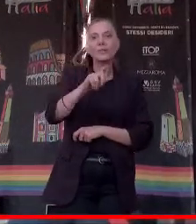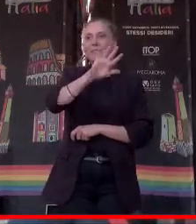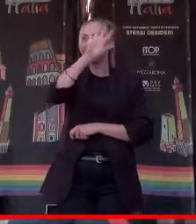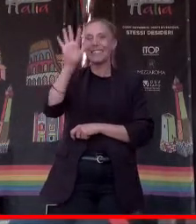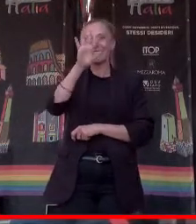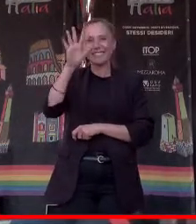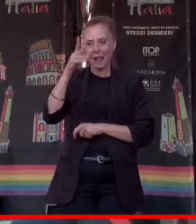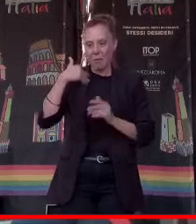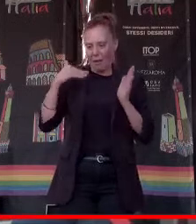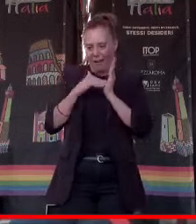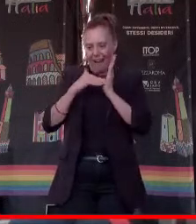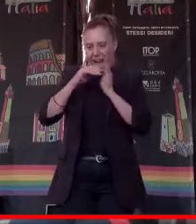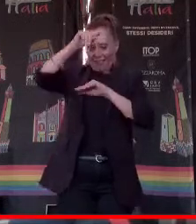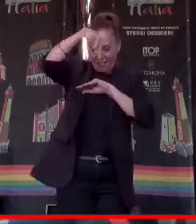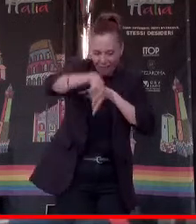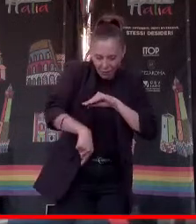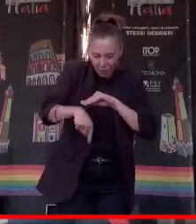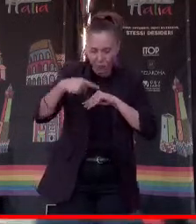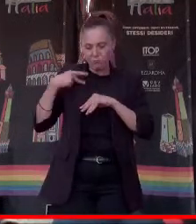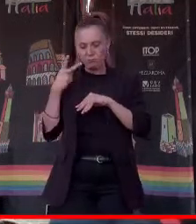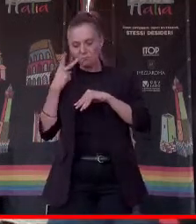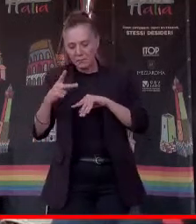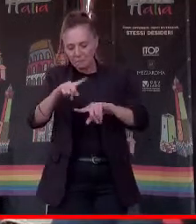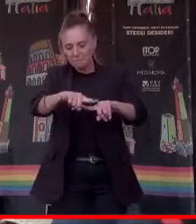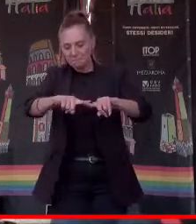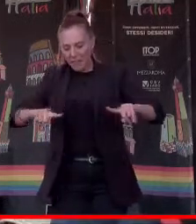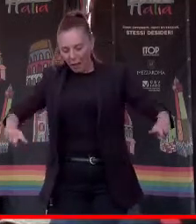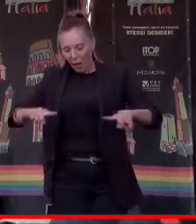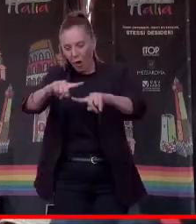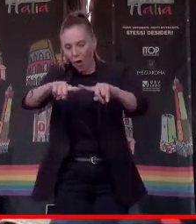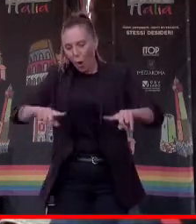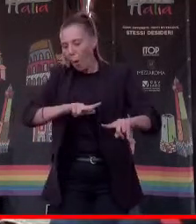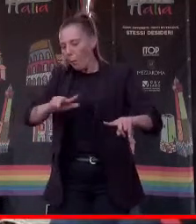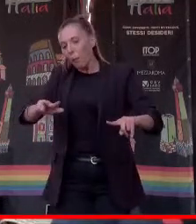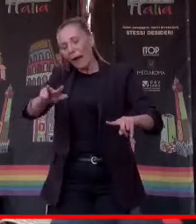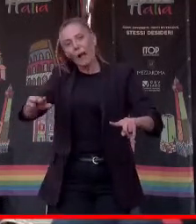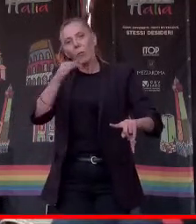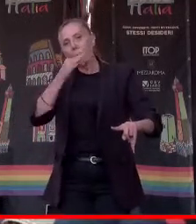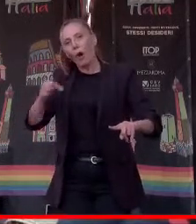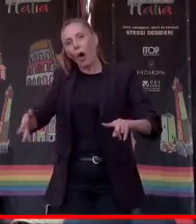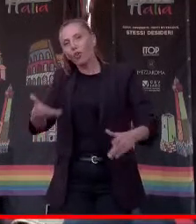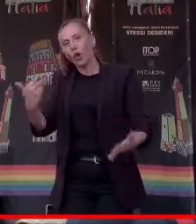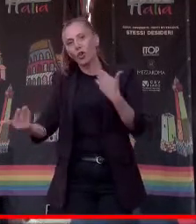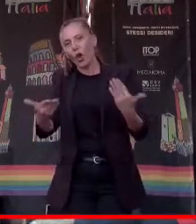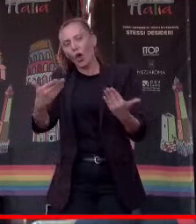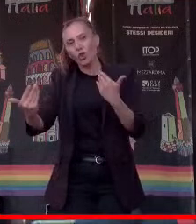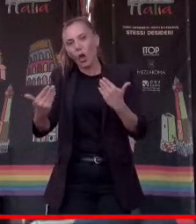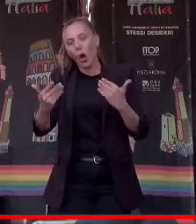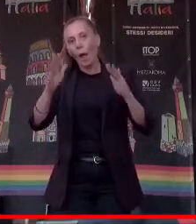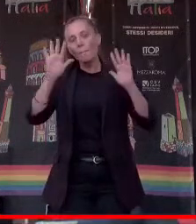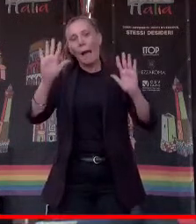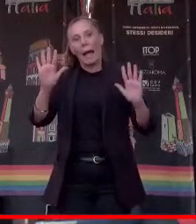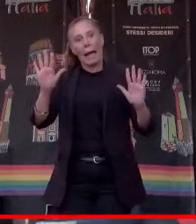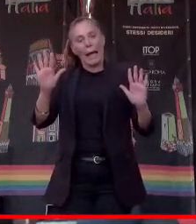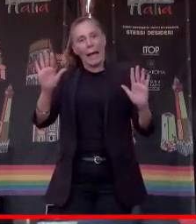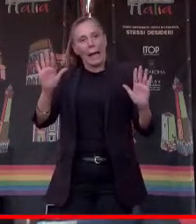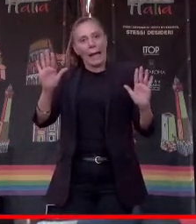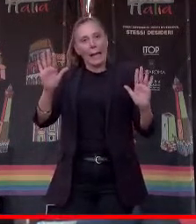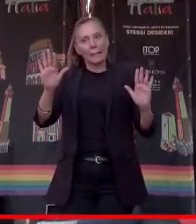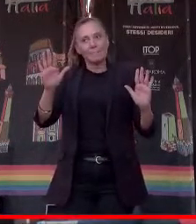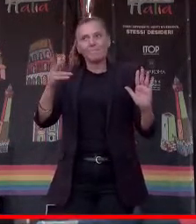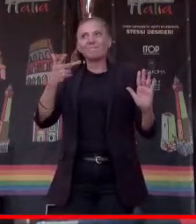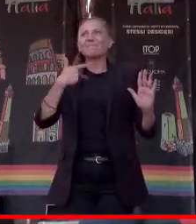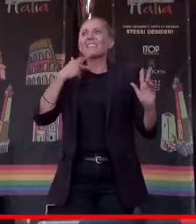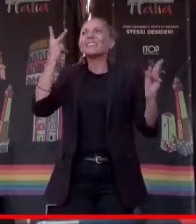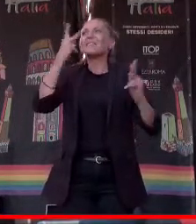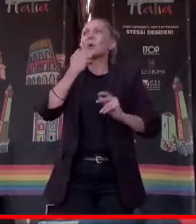incroci che ho sotto casa, levo dei parcheggi, per carità, però è impossibile, oppure non riesco a trovare